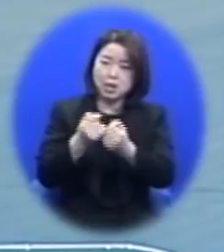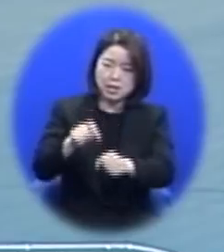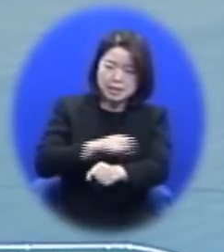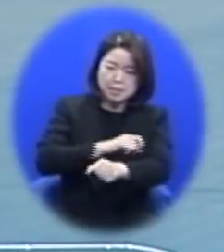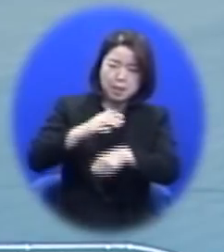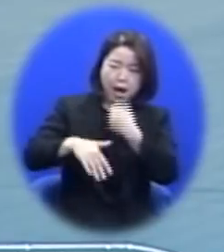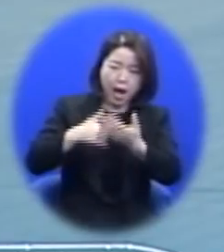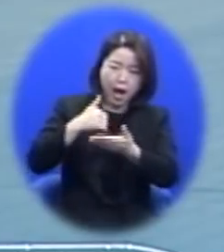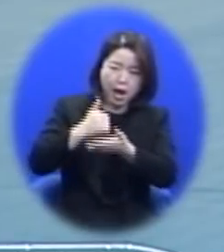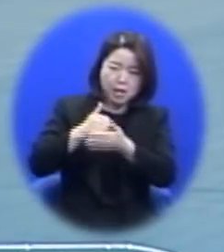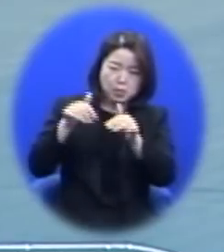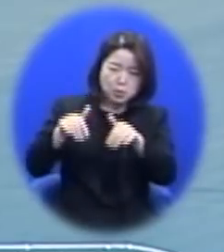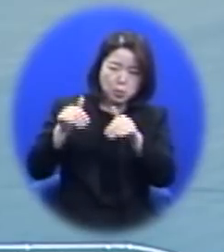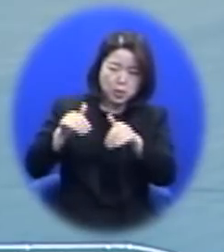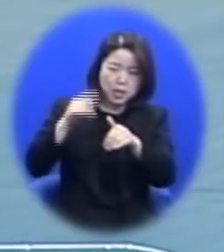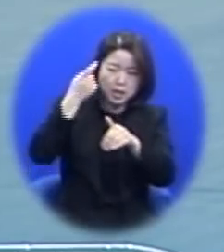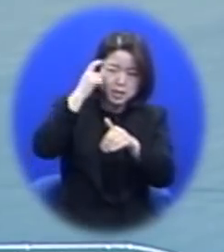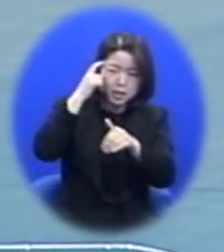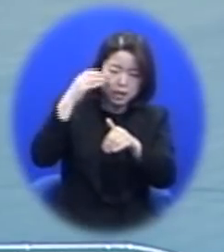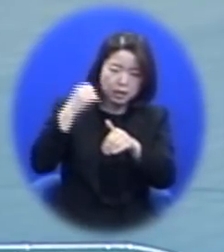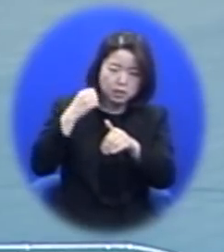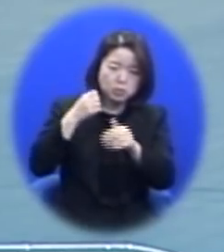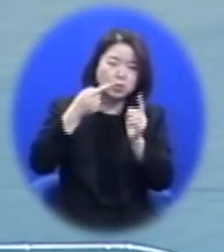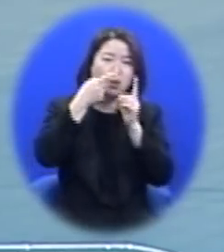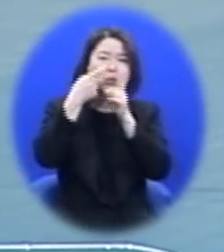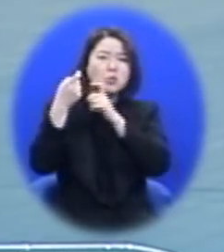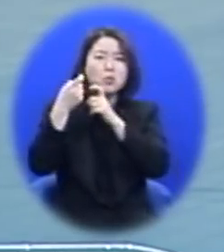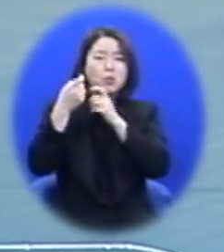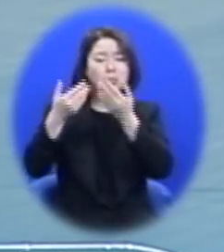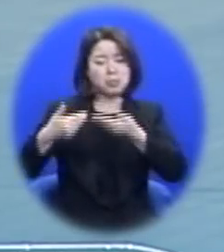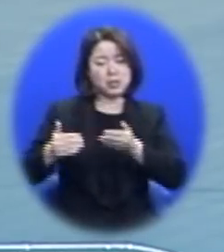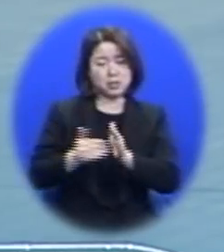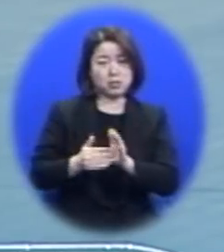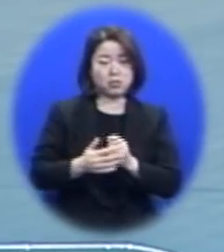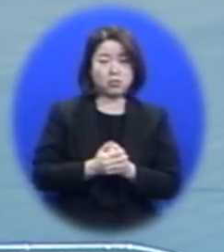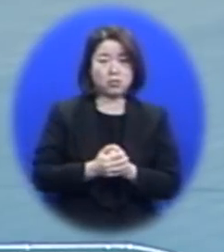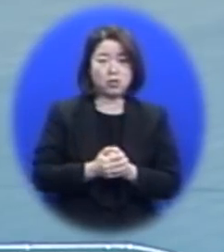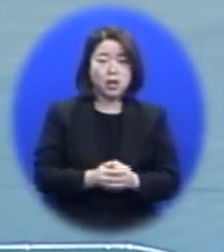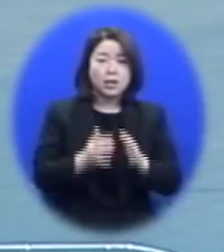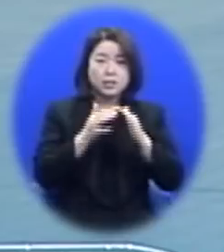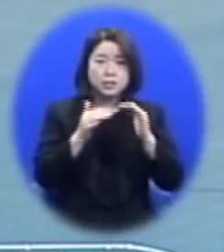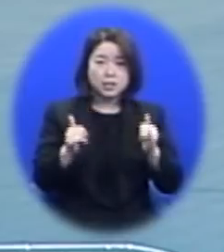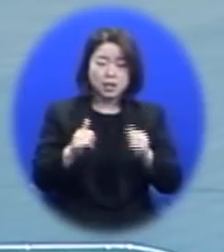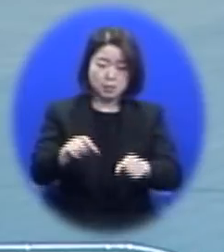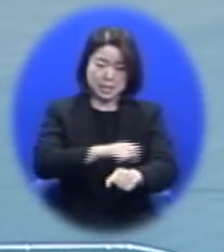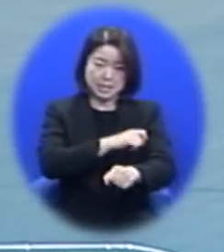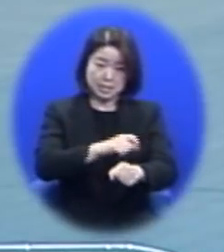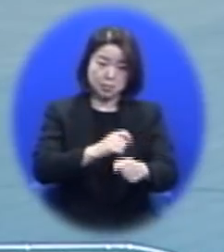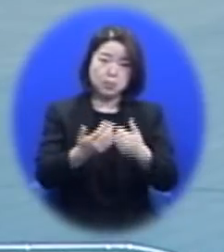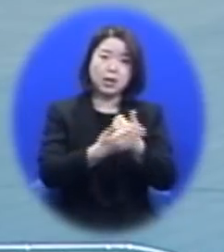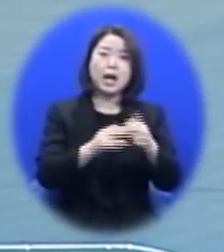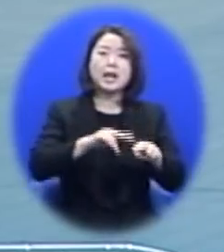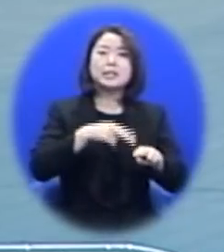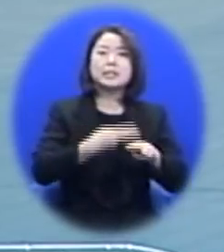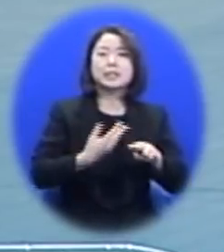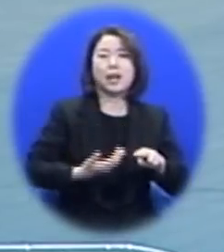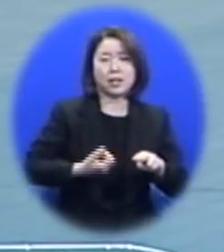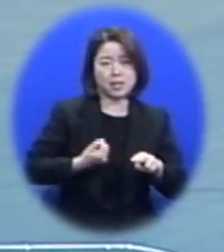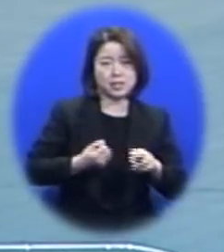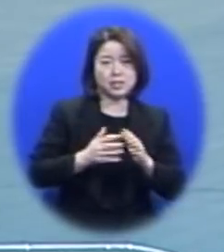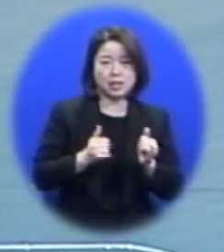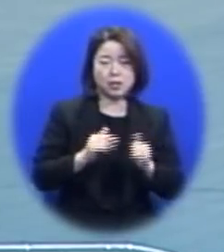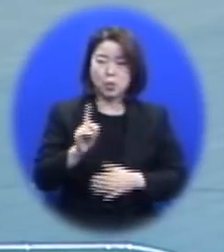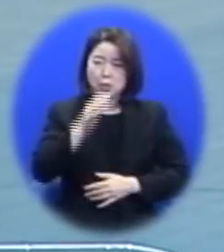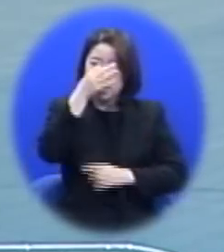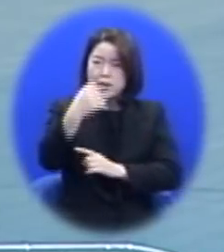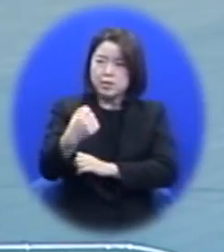것이라고 그렇게 생각을 하고 미혹을 받은 것입니다. 사람들은 특별한 은사를 가진 사람, 어떤 능력을